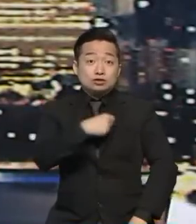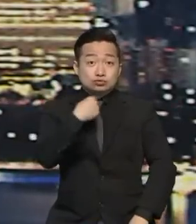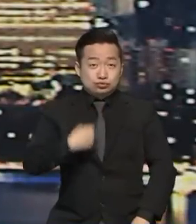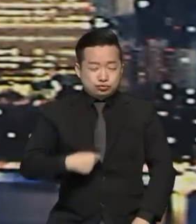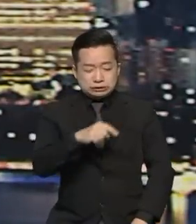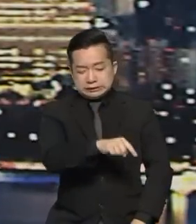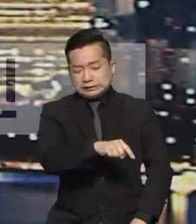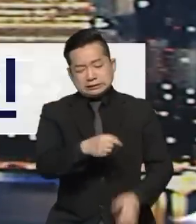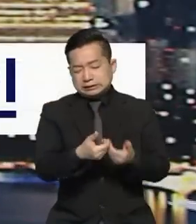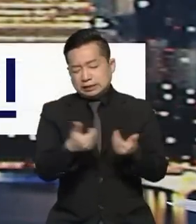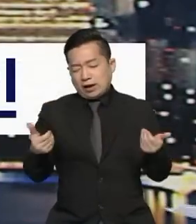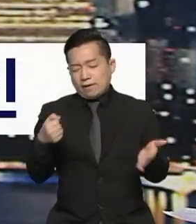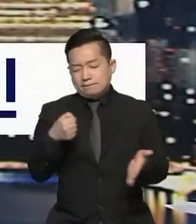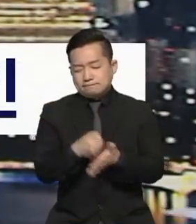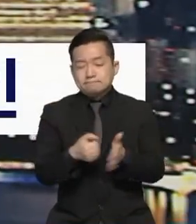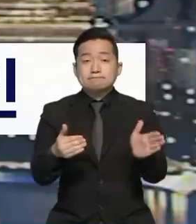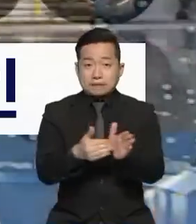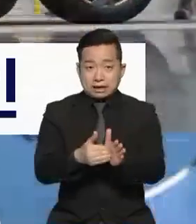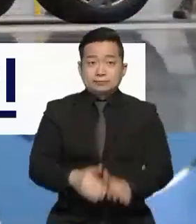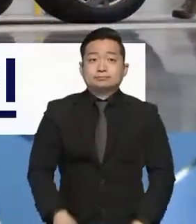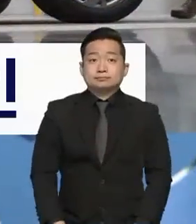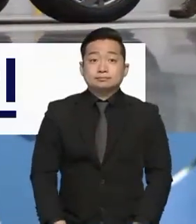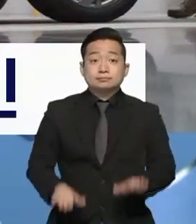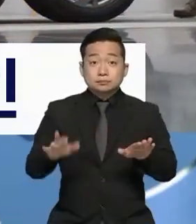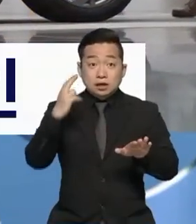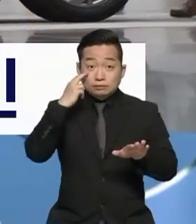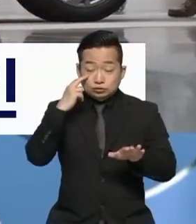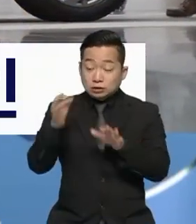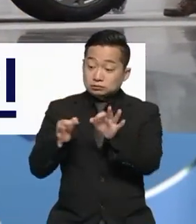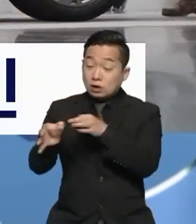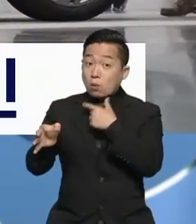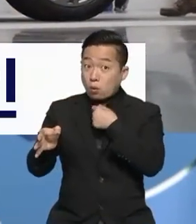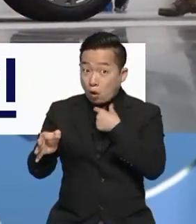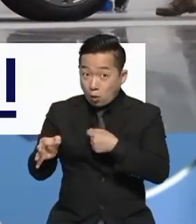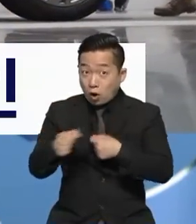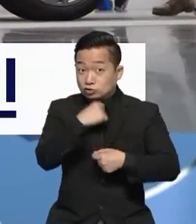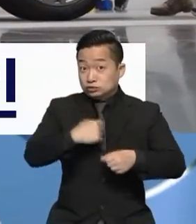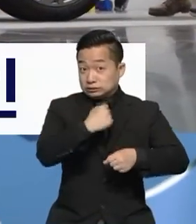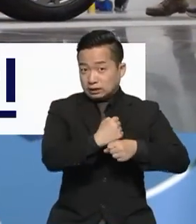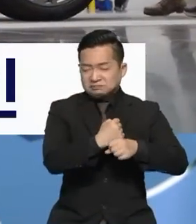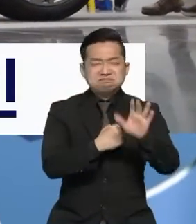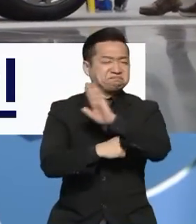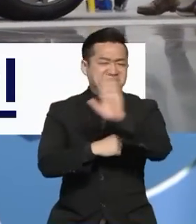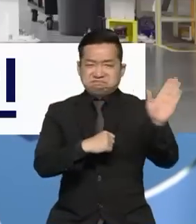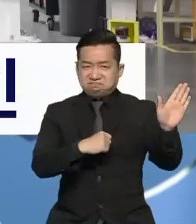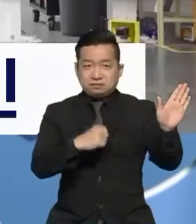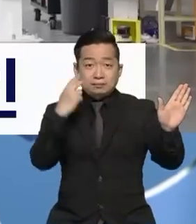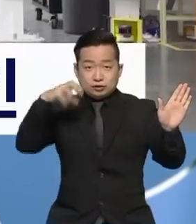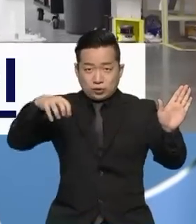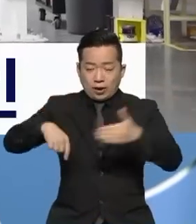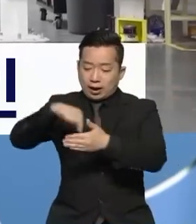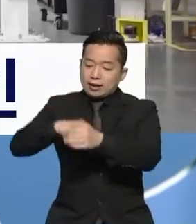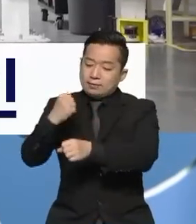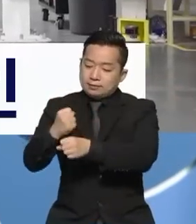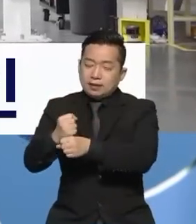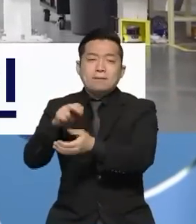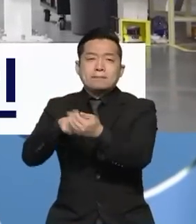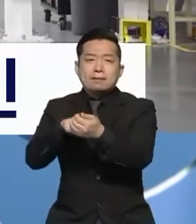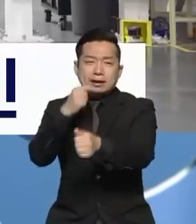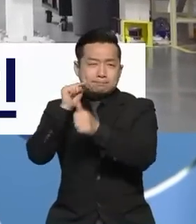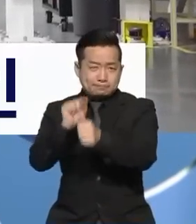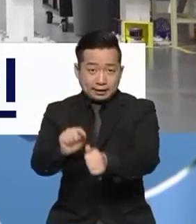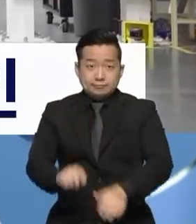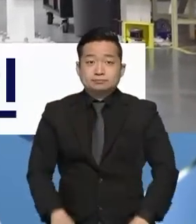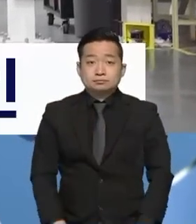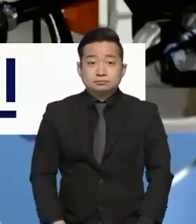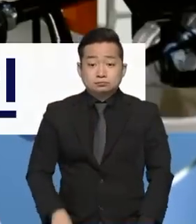중국과 헤어질 결심을 했습니다. 이제 미국에서 장사를 하려면 중국산은 안 된다, 미국에서 만들어 팔라는 겁니다.